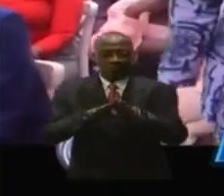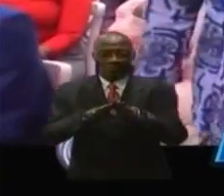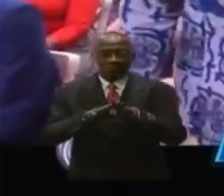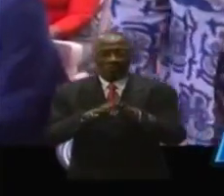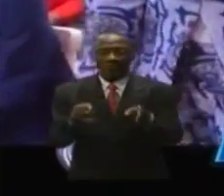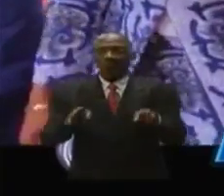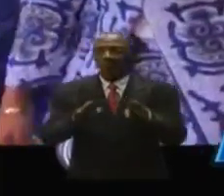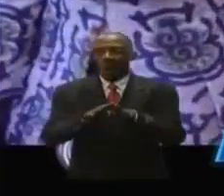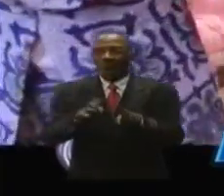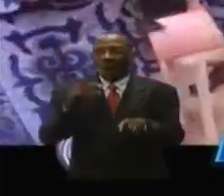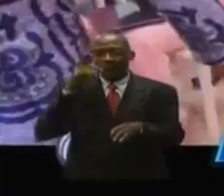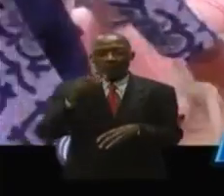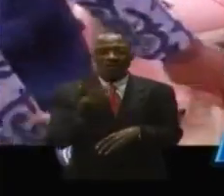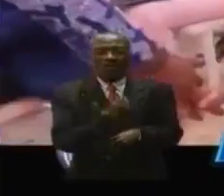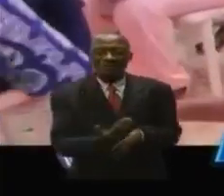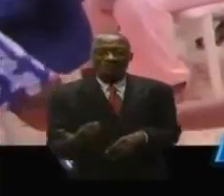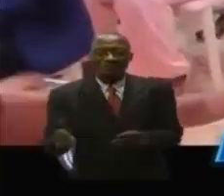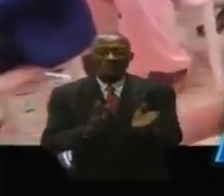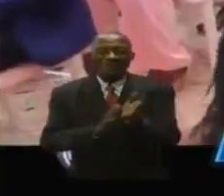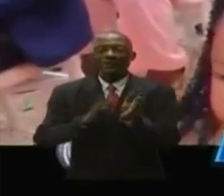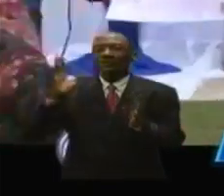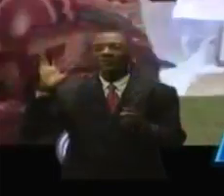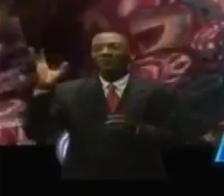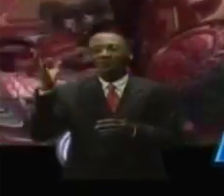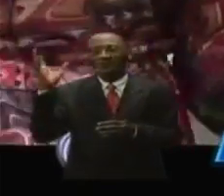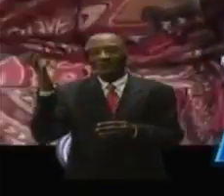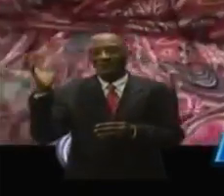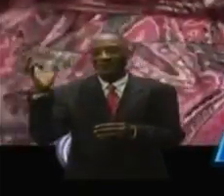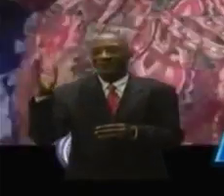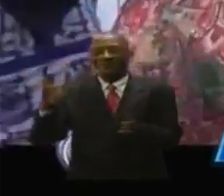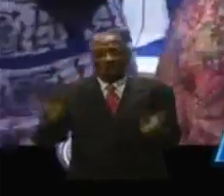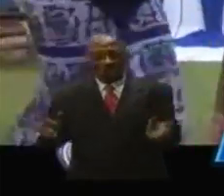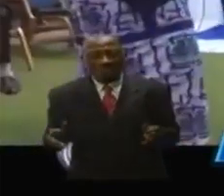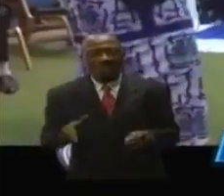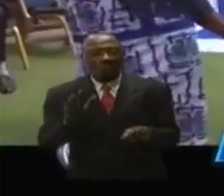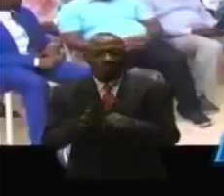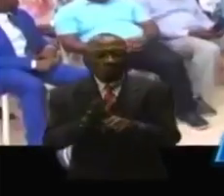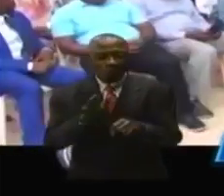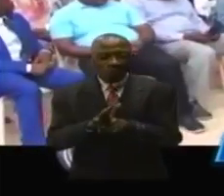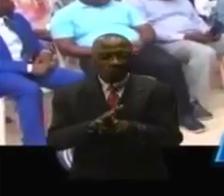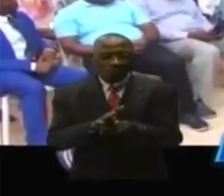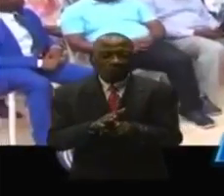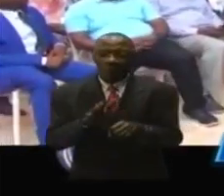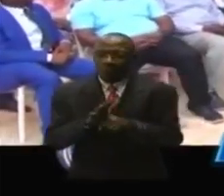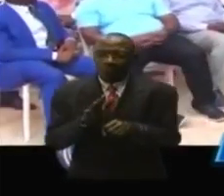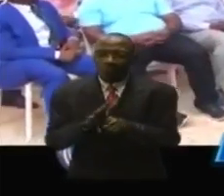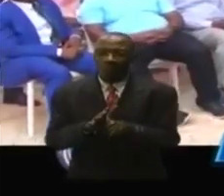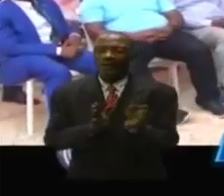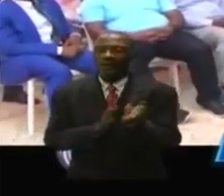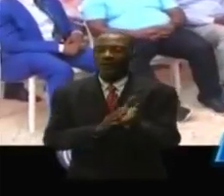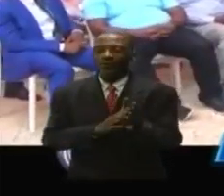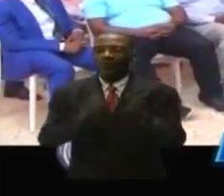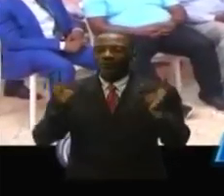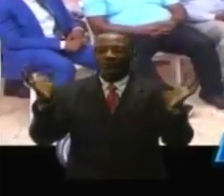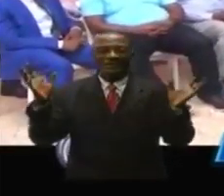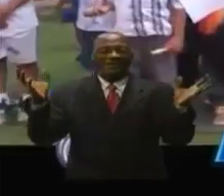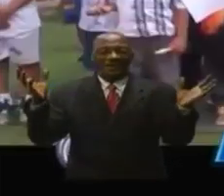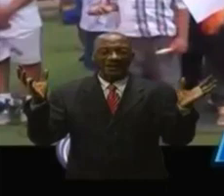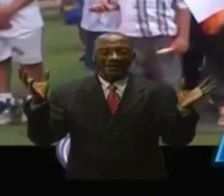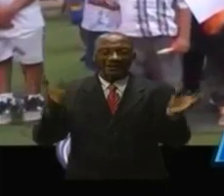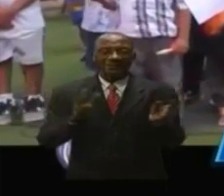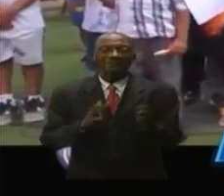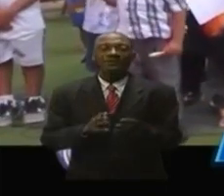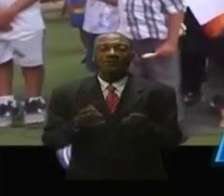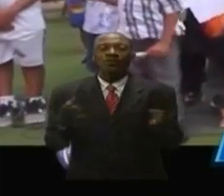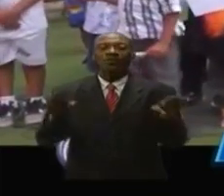Dans son projet éducatif, cet établissement scolaire se base sur quatre grands piliers pour une formation intégrale des enfants,